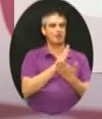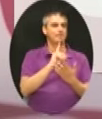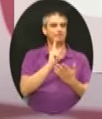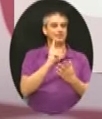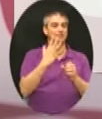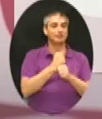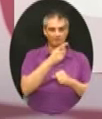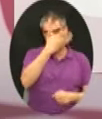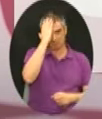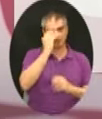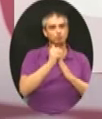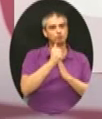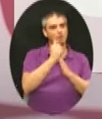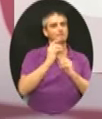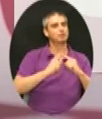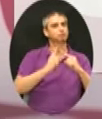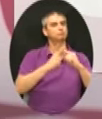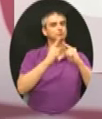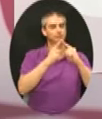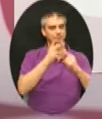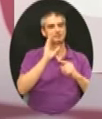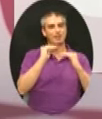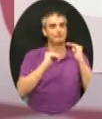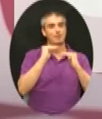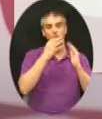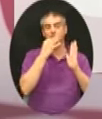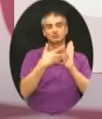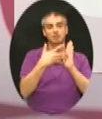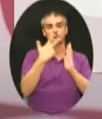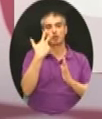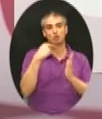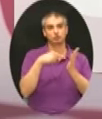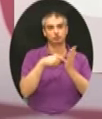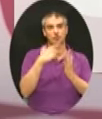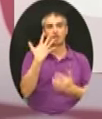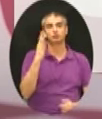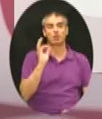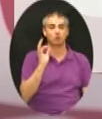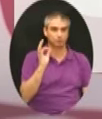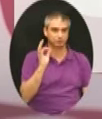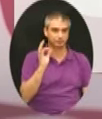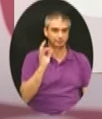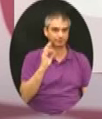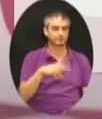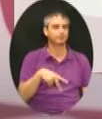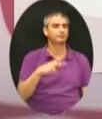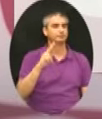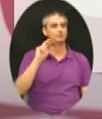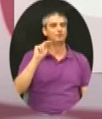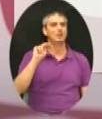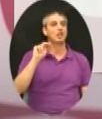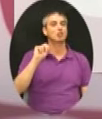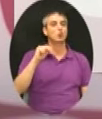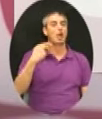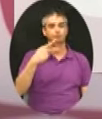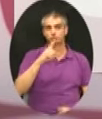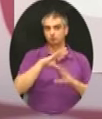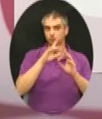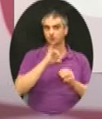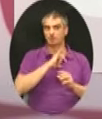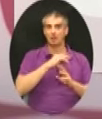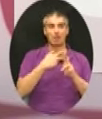שם טראמפ מוביל בעקביות וגם בממוצע הסקרים ב-3.5. ניו המפשר זה מדינה מאוד מעניינת, זה בסך